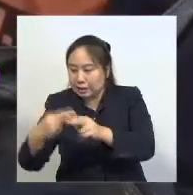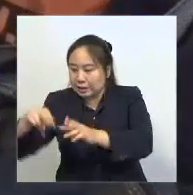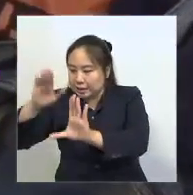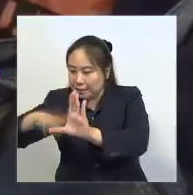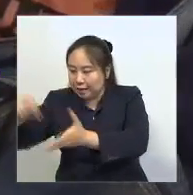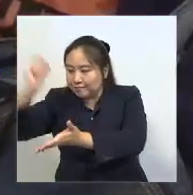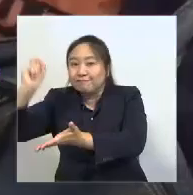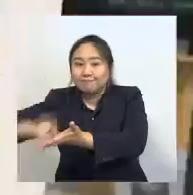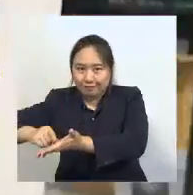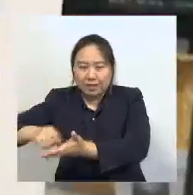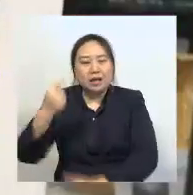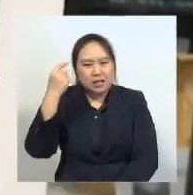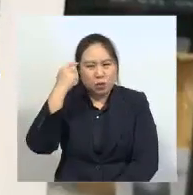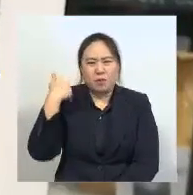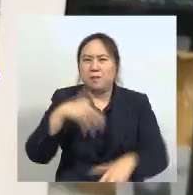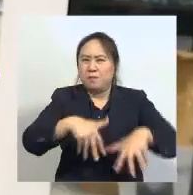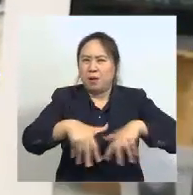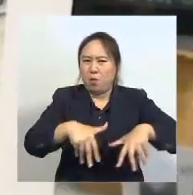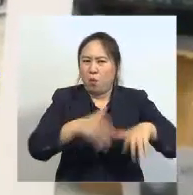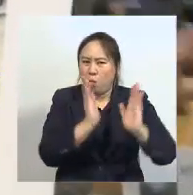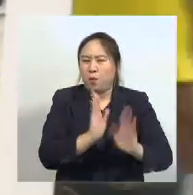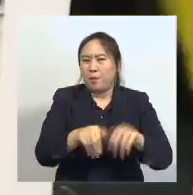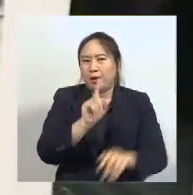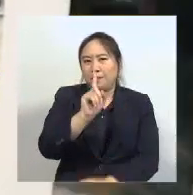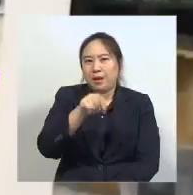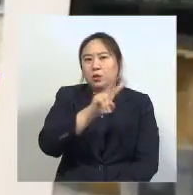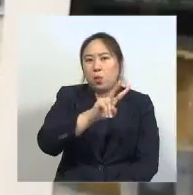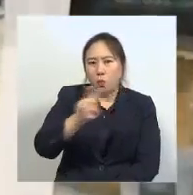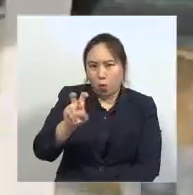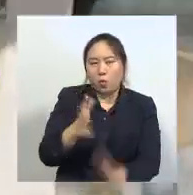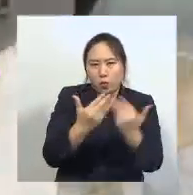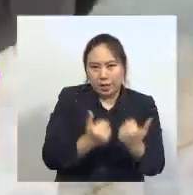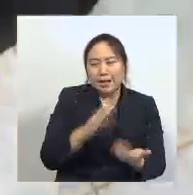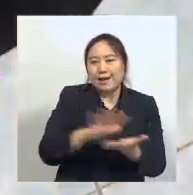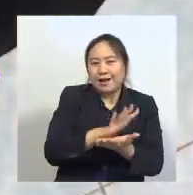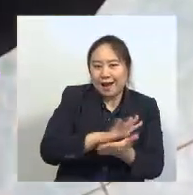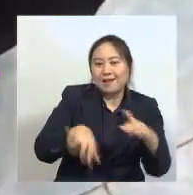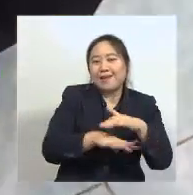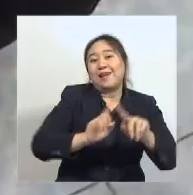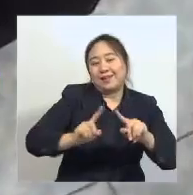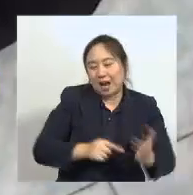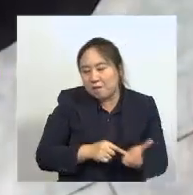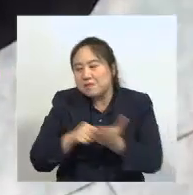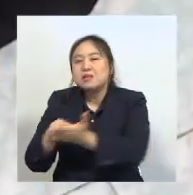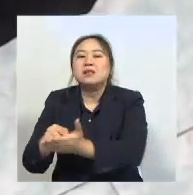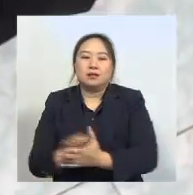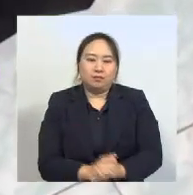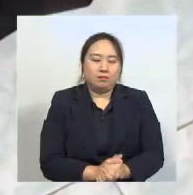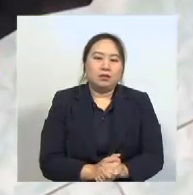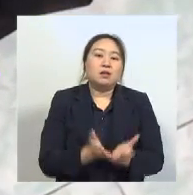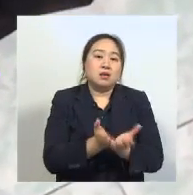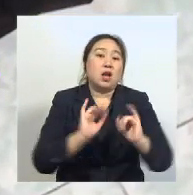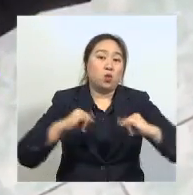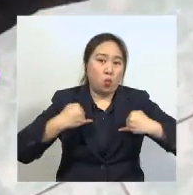ดการณ์นะคะว่าจะมีชาวประมงพื้นบ้านไม่น้อยกว่า 1,200 คนที่เข้ามายื่นเอกสารโดยเจ้าของเรือจะต้อง